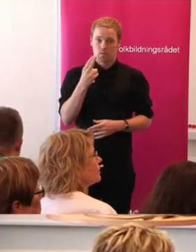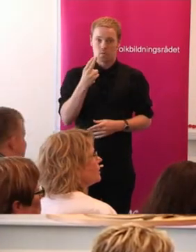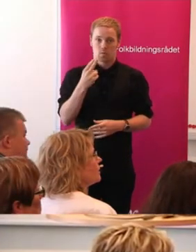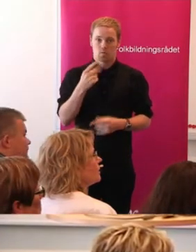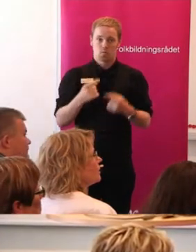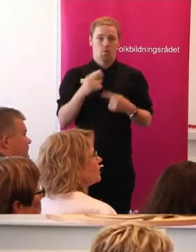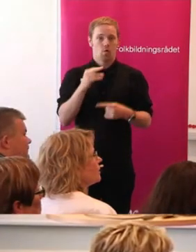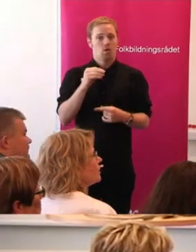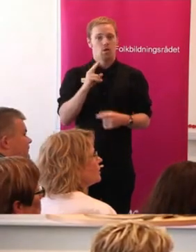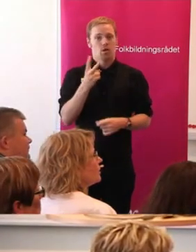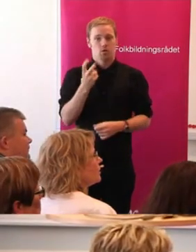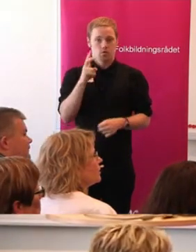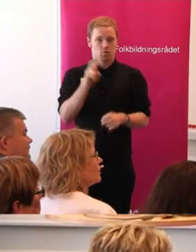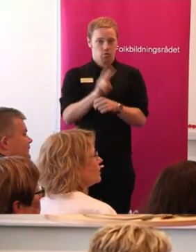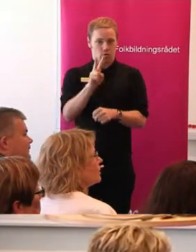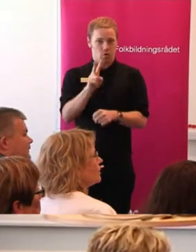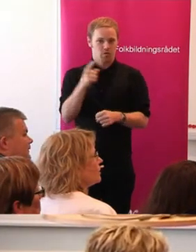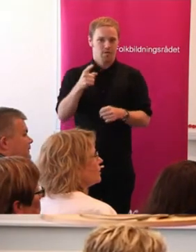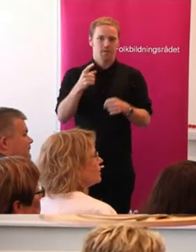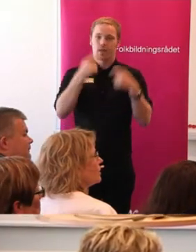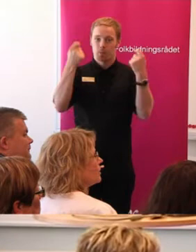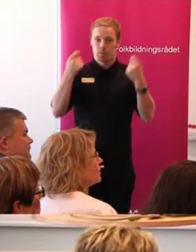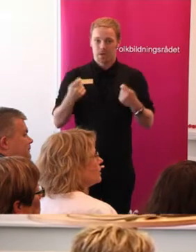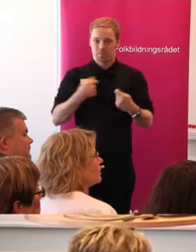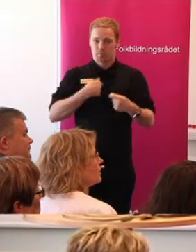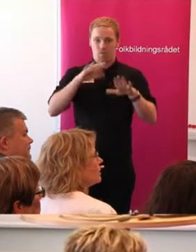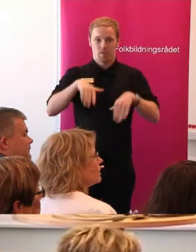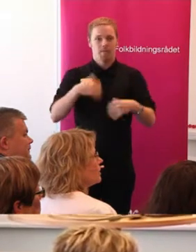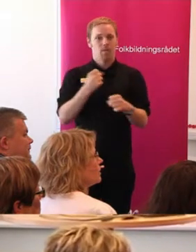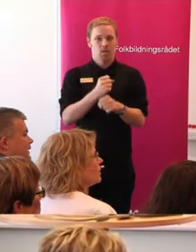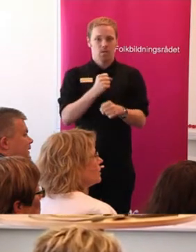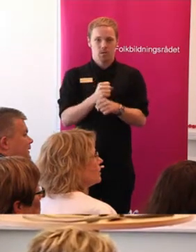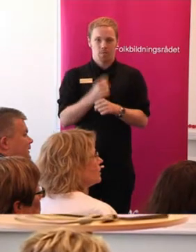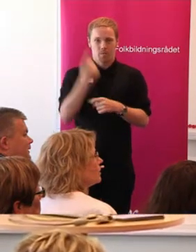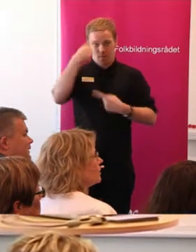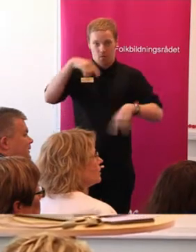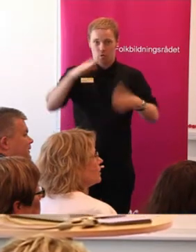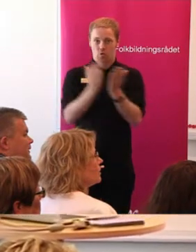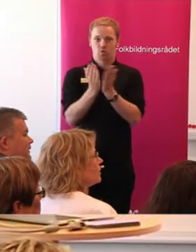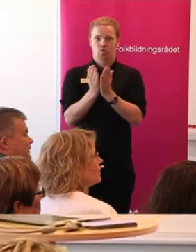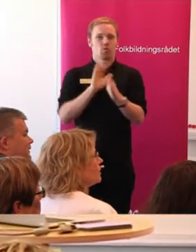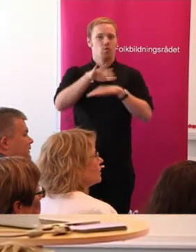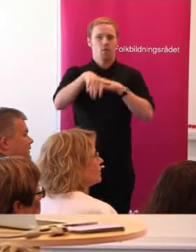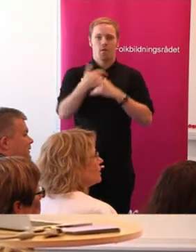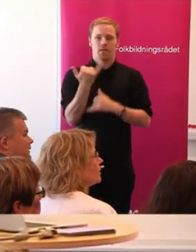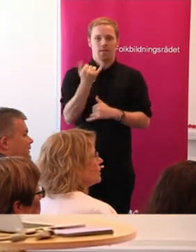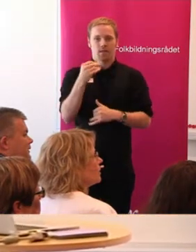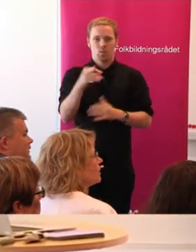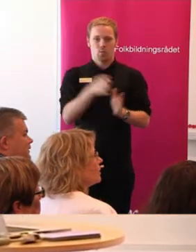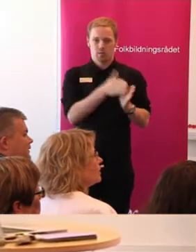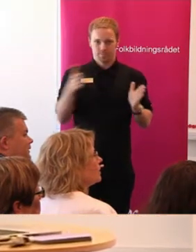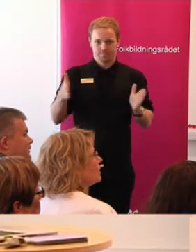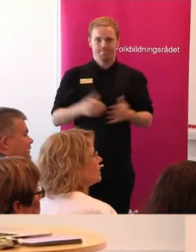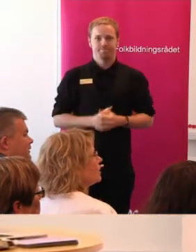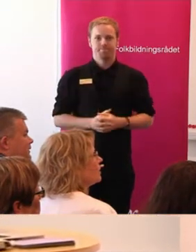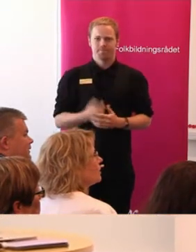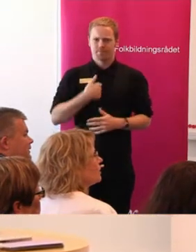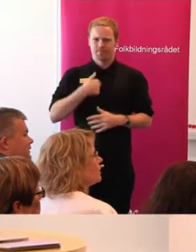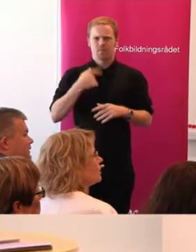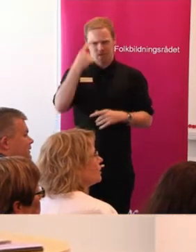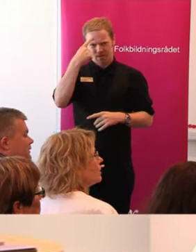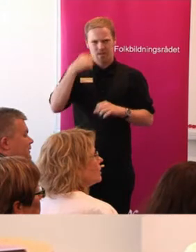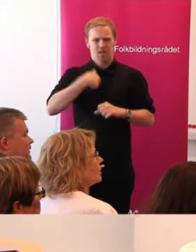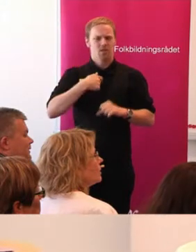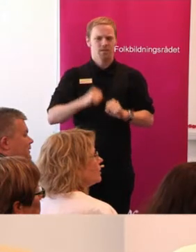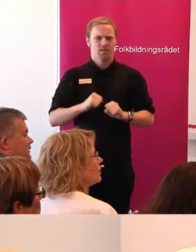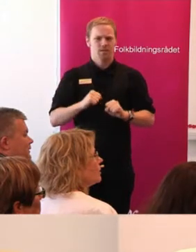det är jubileum. Jag jobbar på folkhögskola nu i över 10 år. Och nu tänkte jag visa lite grann